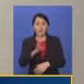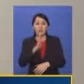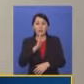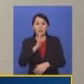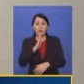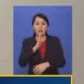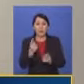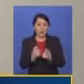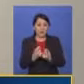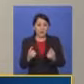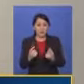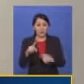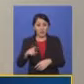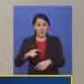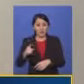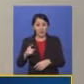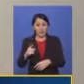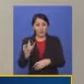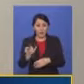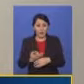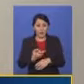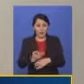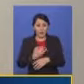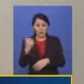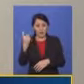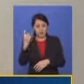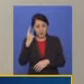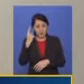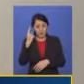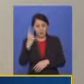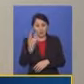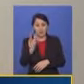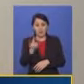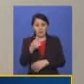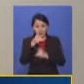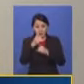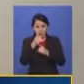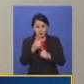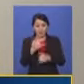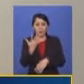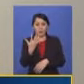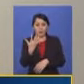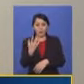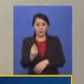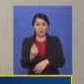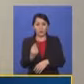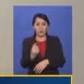карточкасының нөмірін жіберген, бірақ алаяқ тағы да оған хабарласып, сіздің карточкаңызға ақша өтпей жатыр, тағы да бір